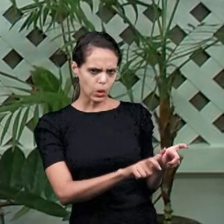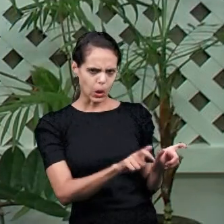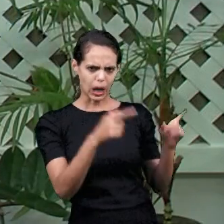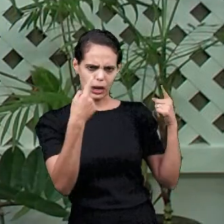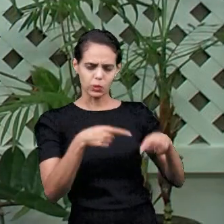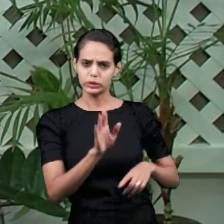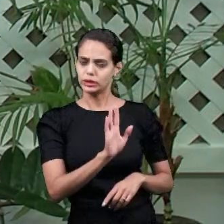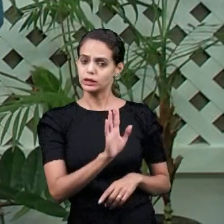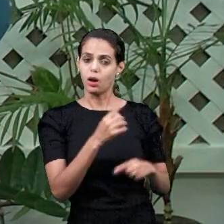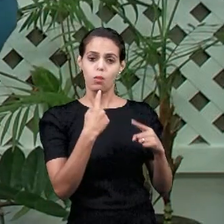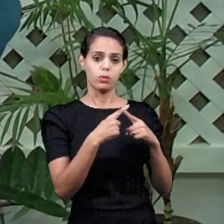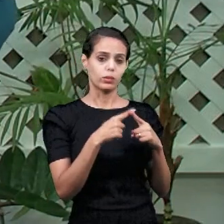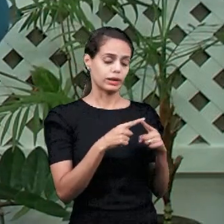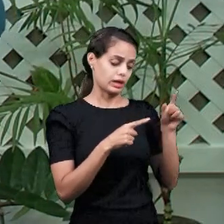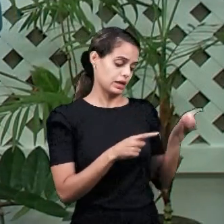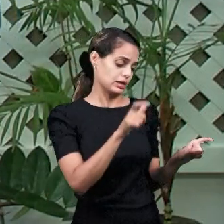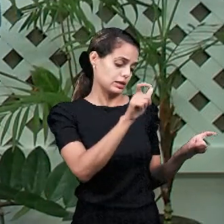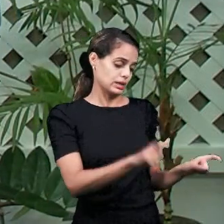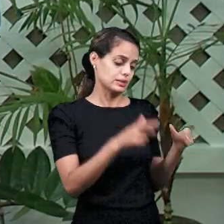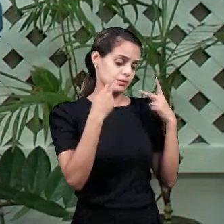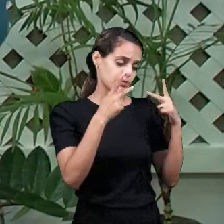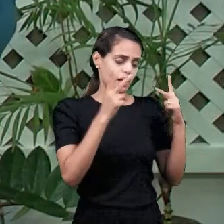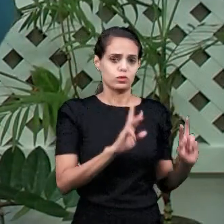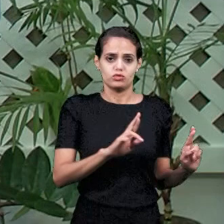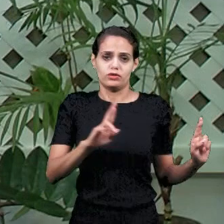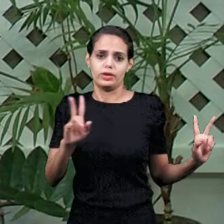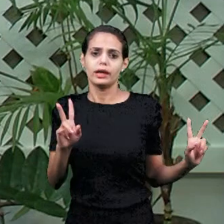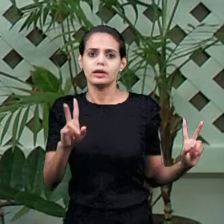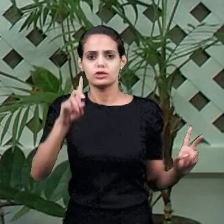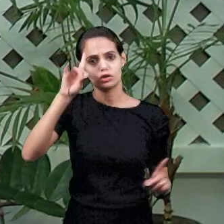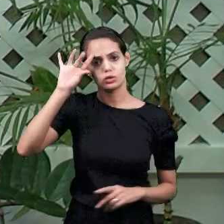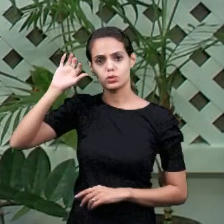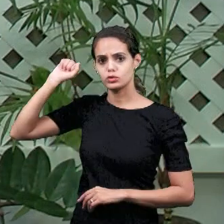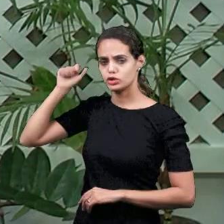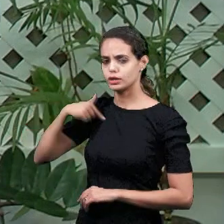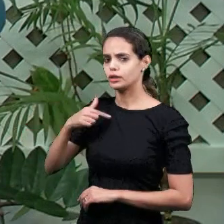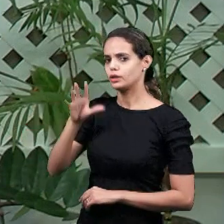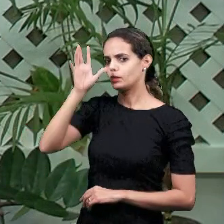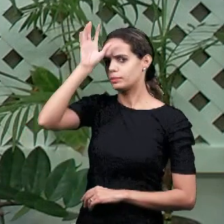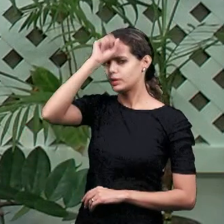Ce n'est pas ceux que vous avez reçu un jour, le salut qui vous a sauvé un jour,